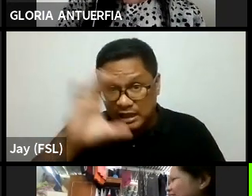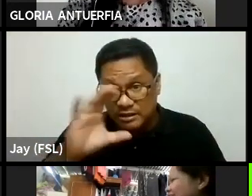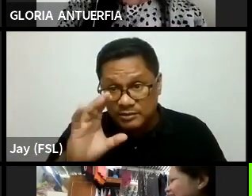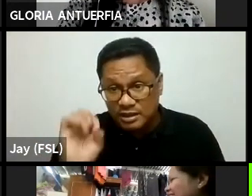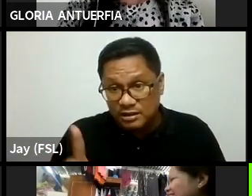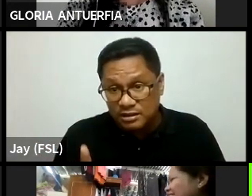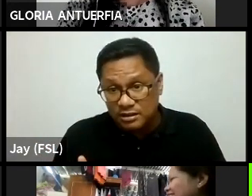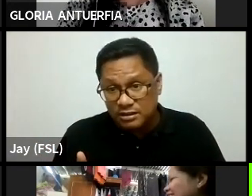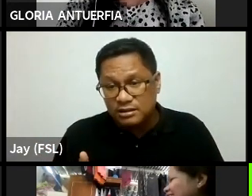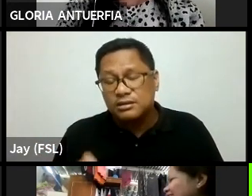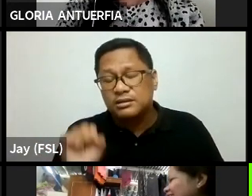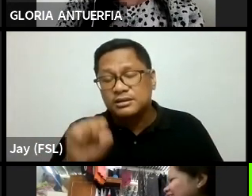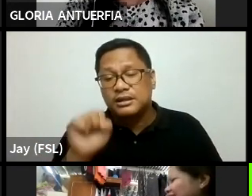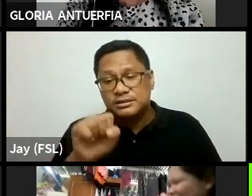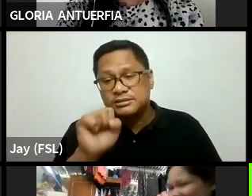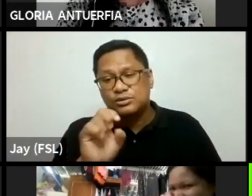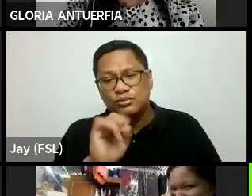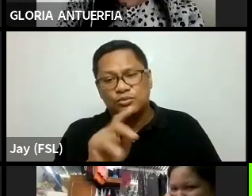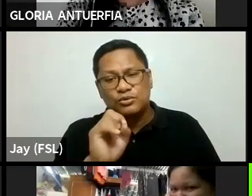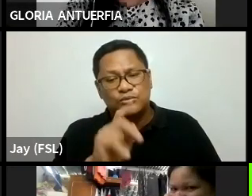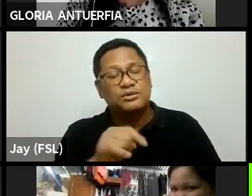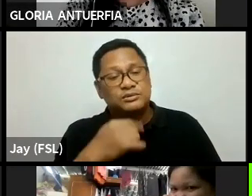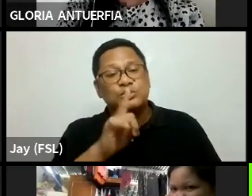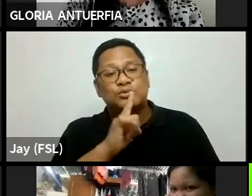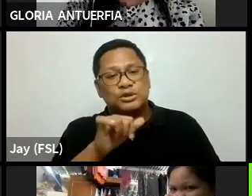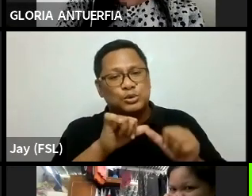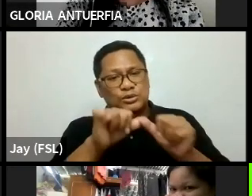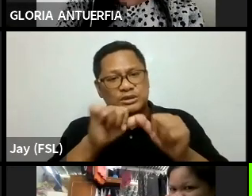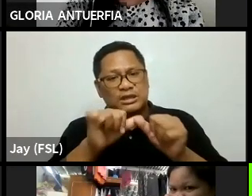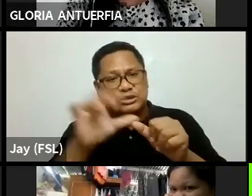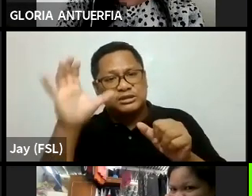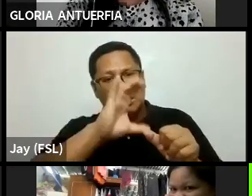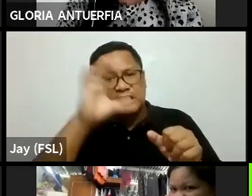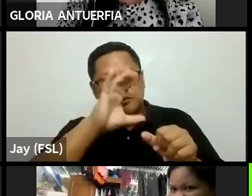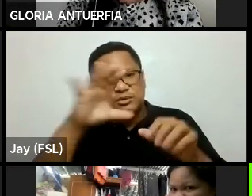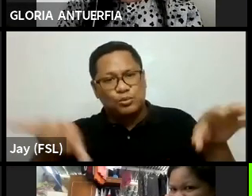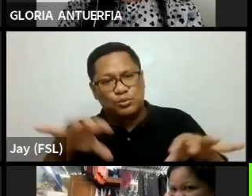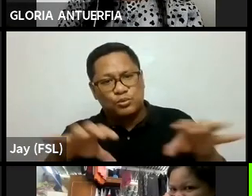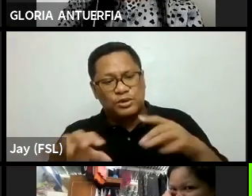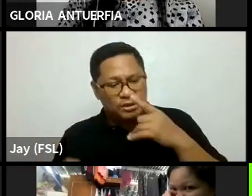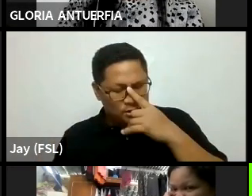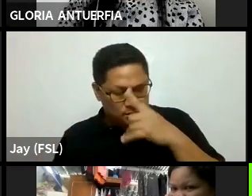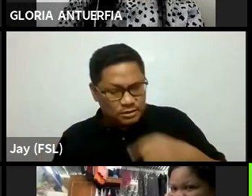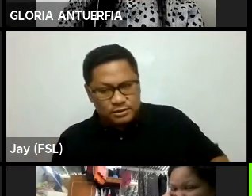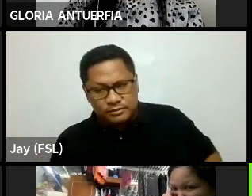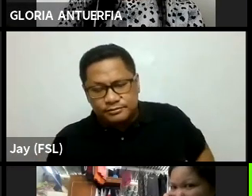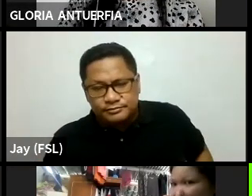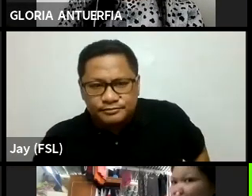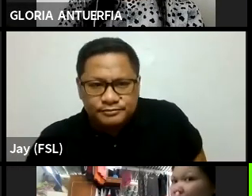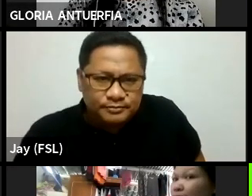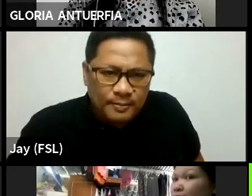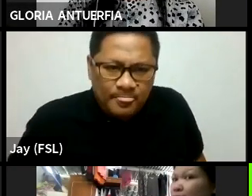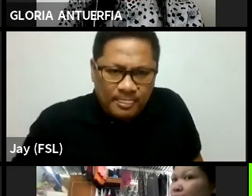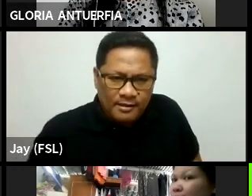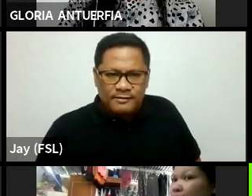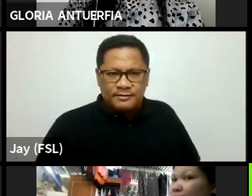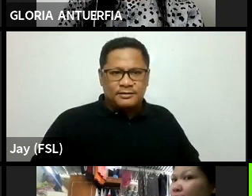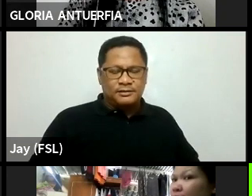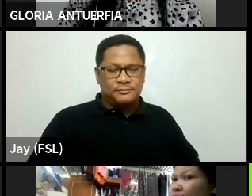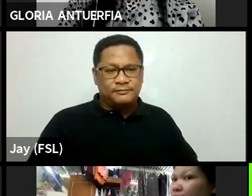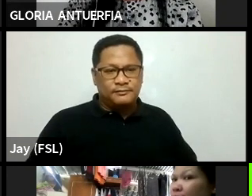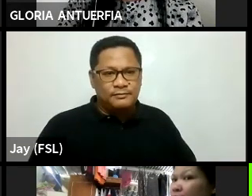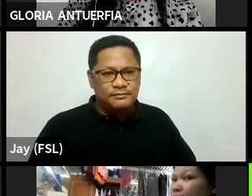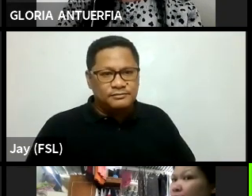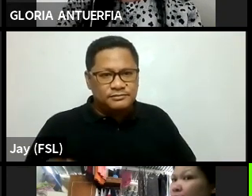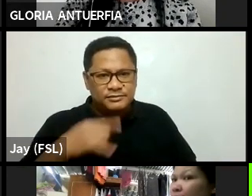Opo. Continuous po yung paghahanap ko ng trabaho. Correct. Kasi ako, ang recommendation ko is